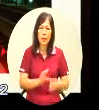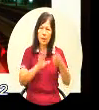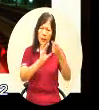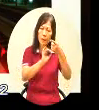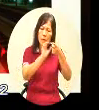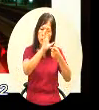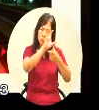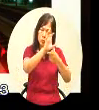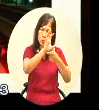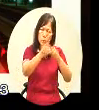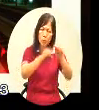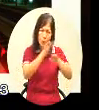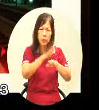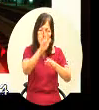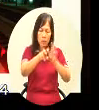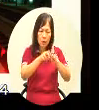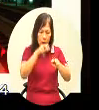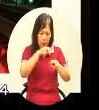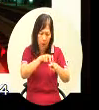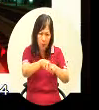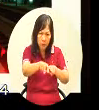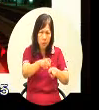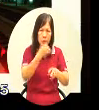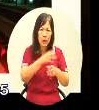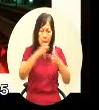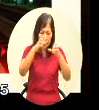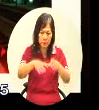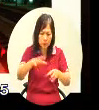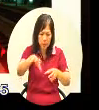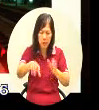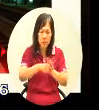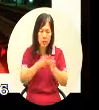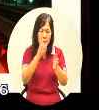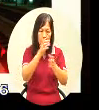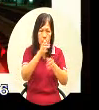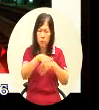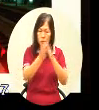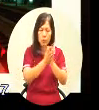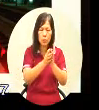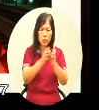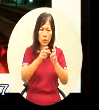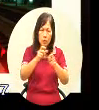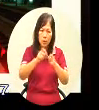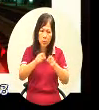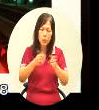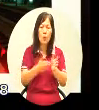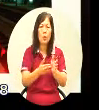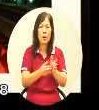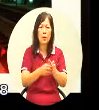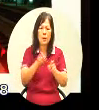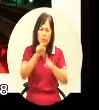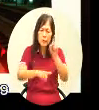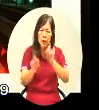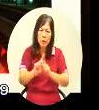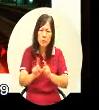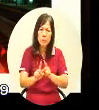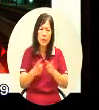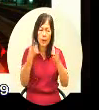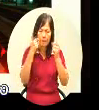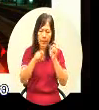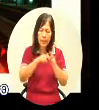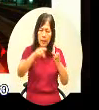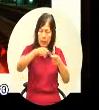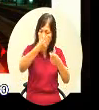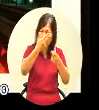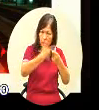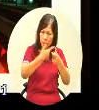90%都完成了，包括轨道的铺设啦，包括站体的设置。差在哪里？其实原本106年